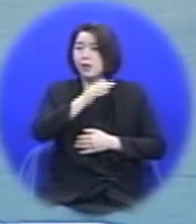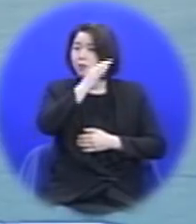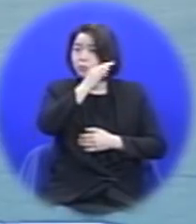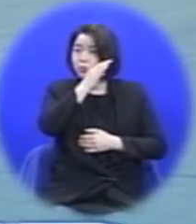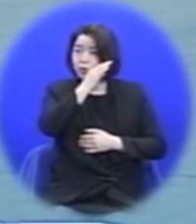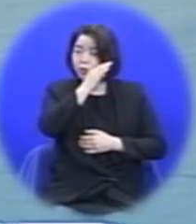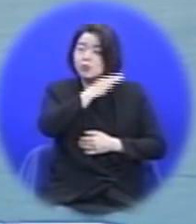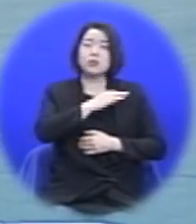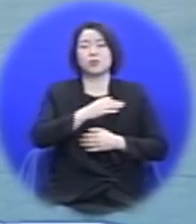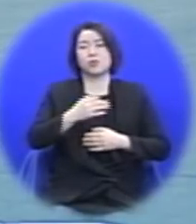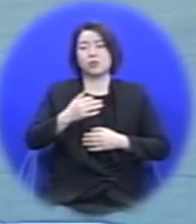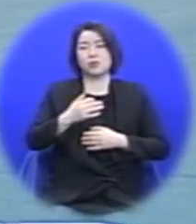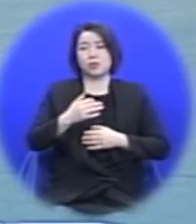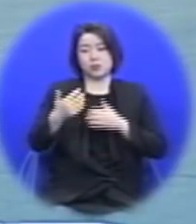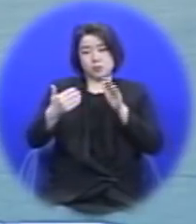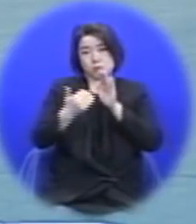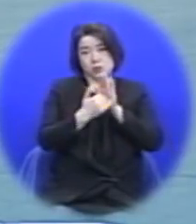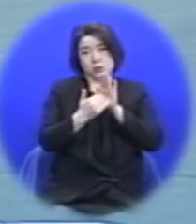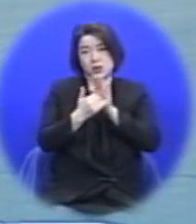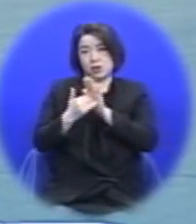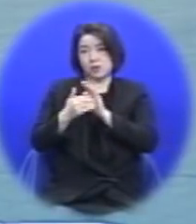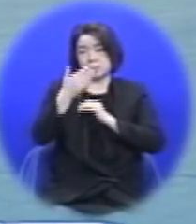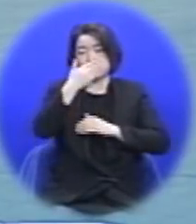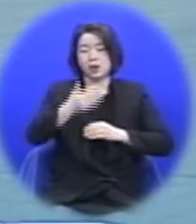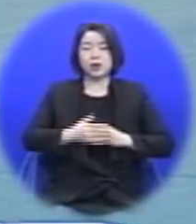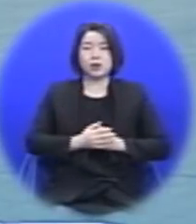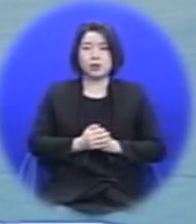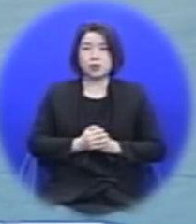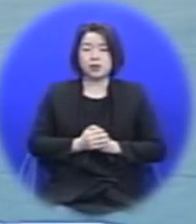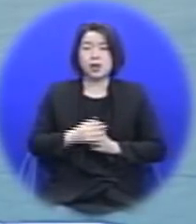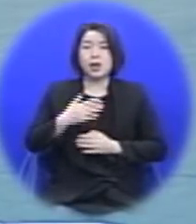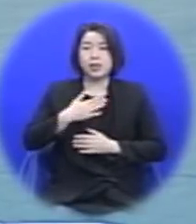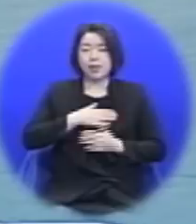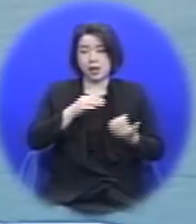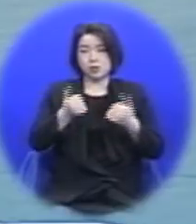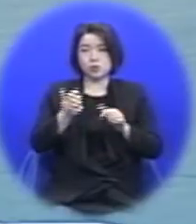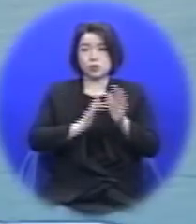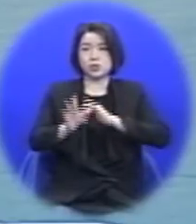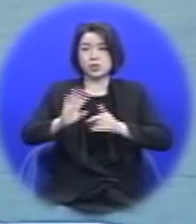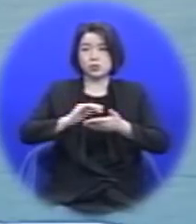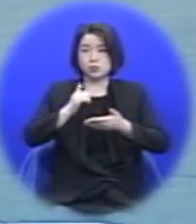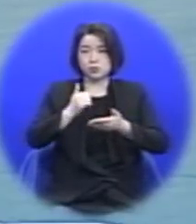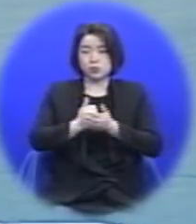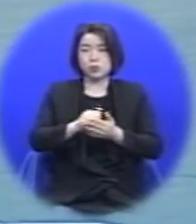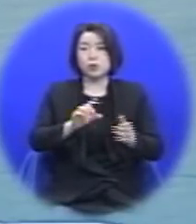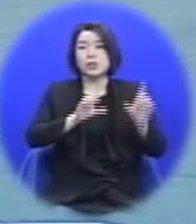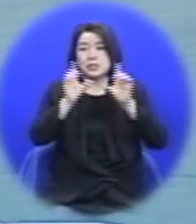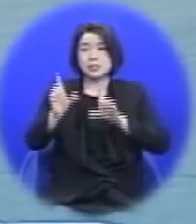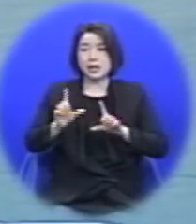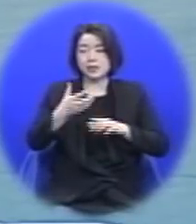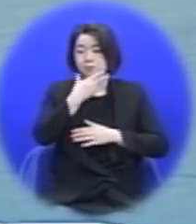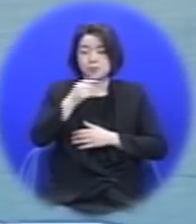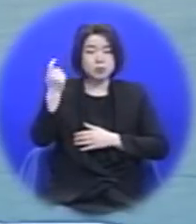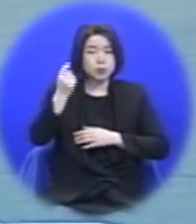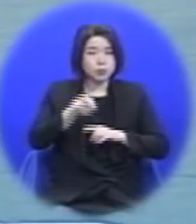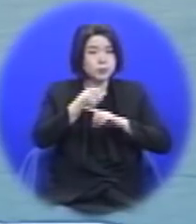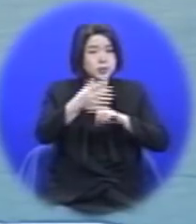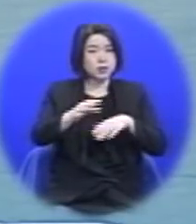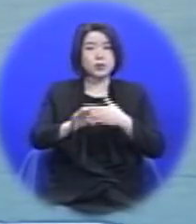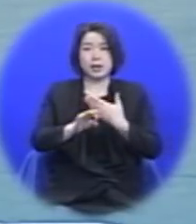것을 가리게 된 거죠. 나는 죽고 예수로 사는 복음을 전하면 많은 분들이